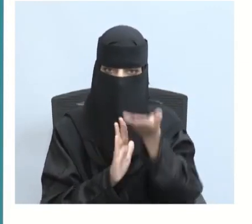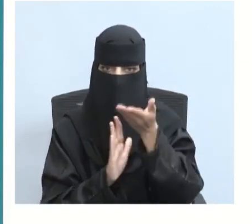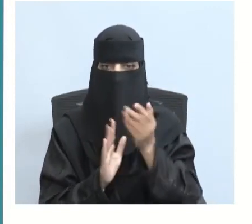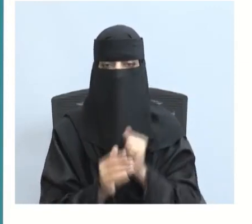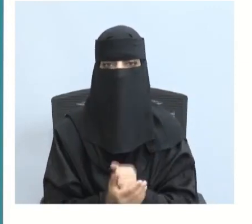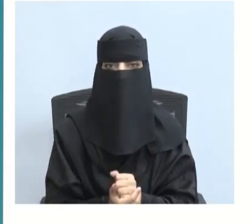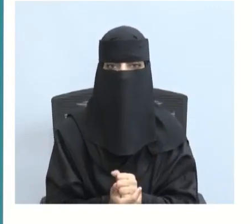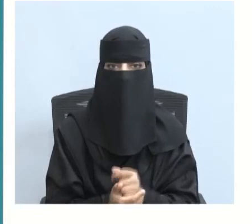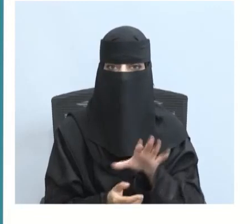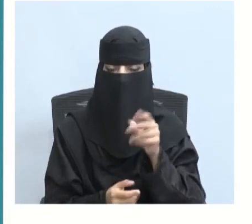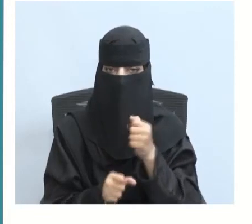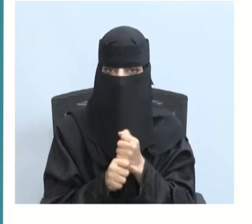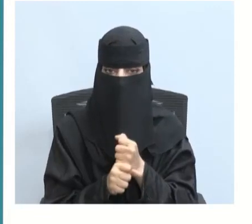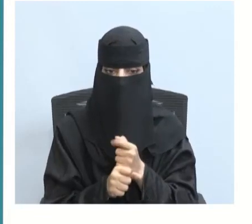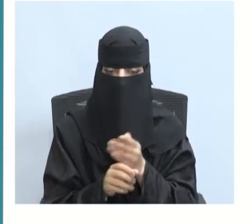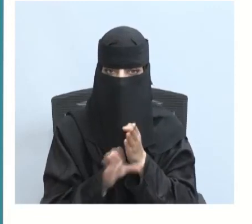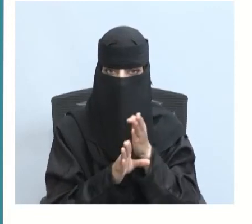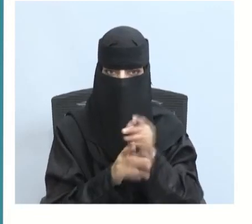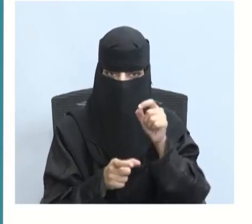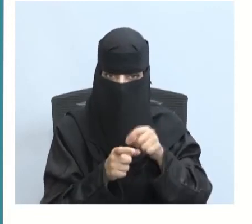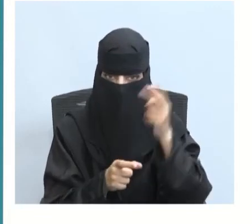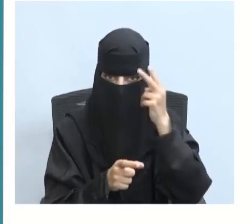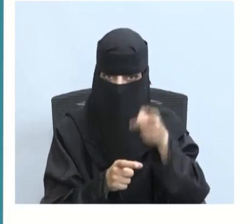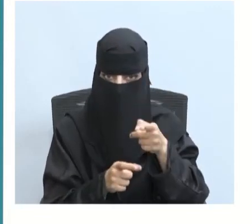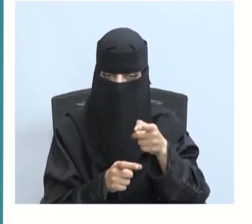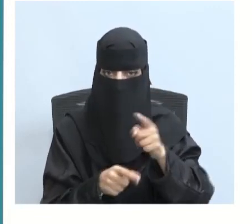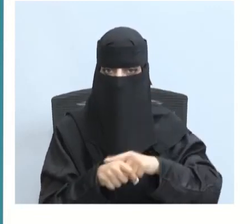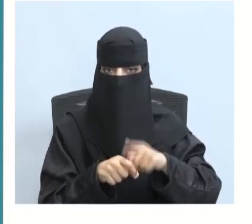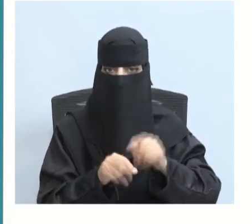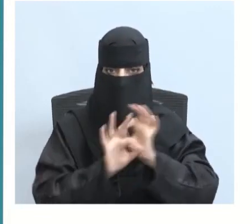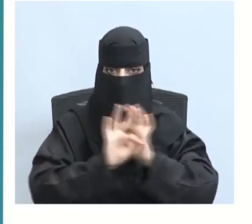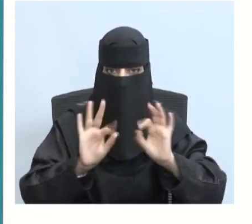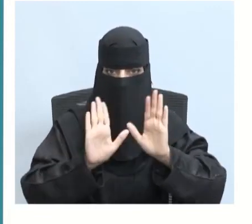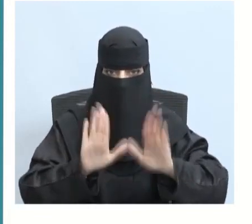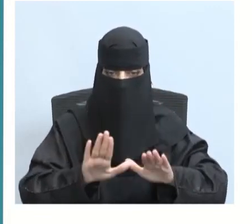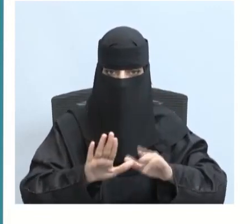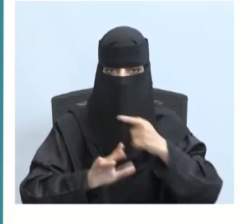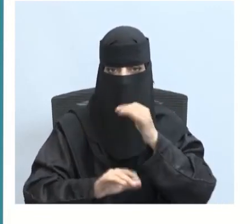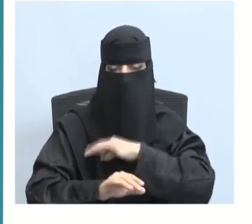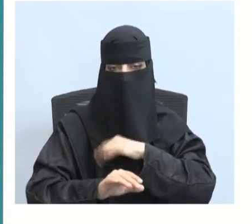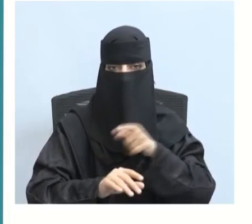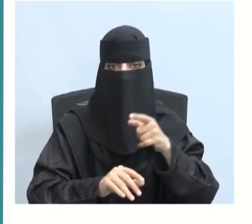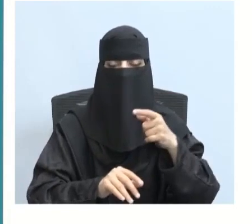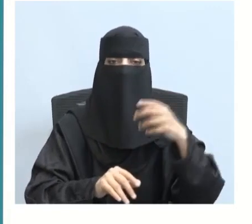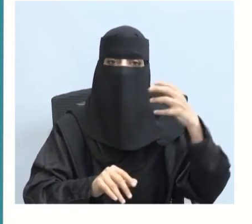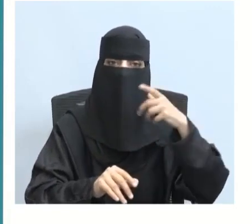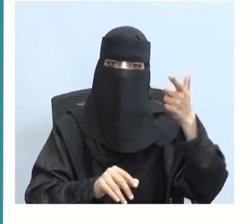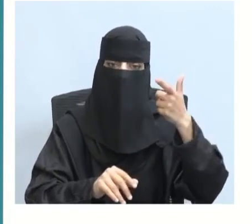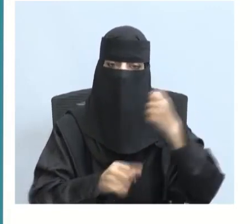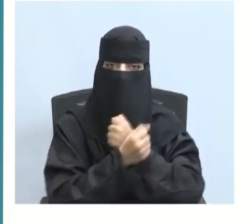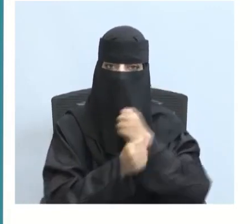معقوله ولكن تتوجه المملكه باذن الله الى توفير او الاستفاده من الطاقه الشمسيه